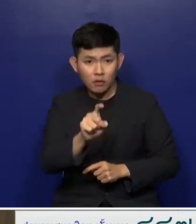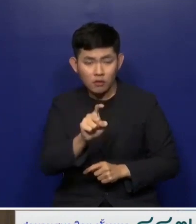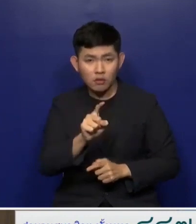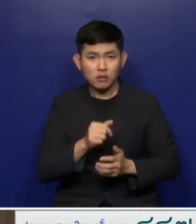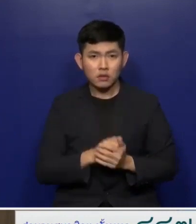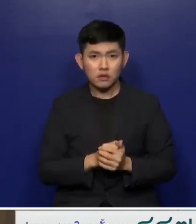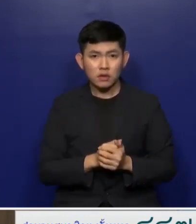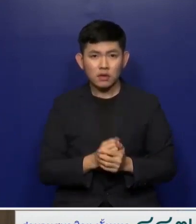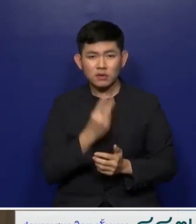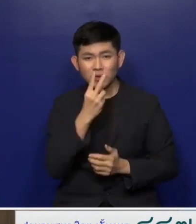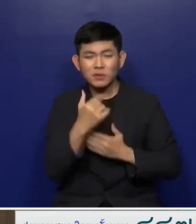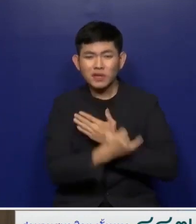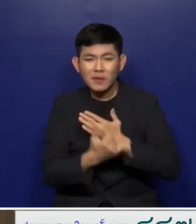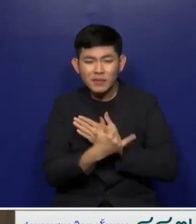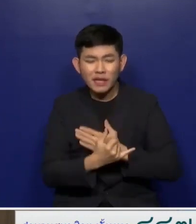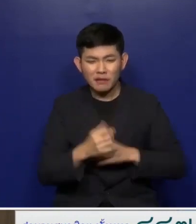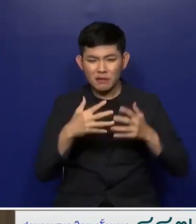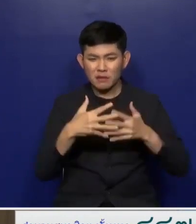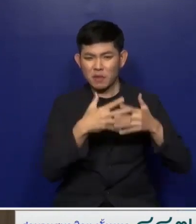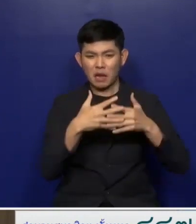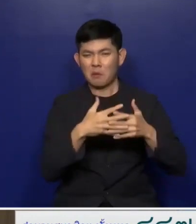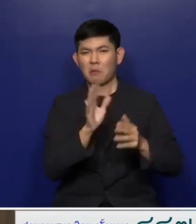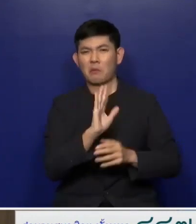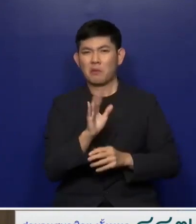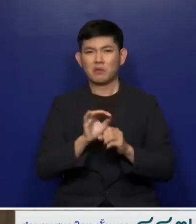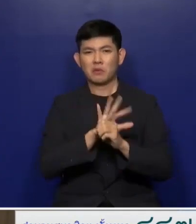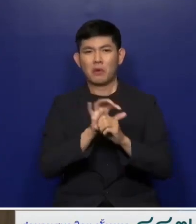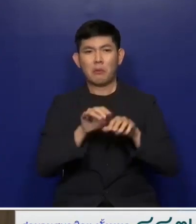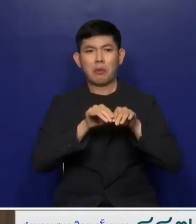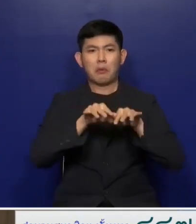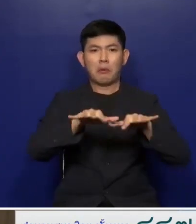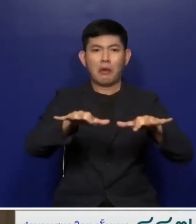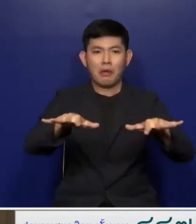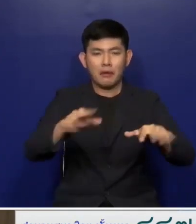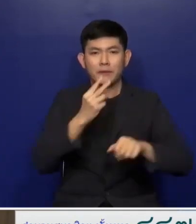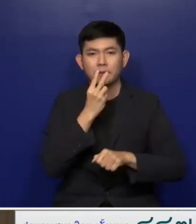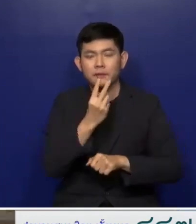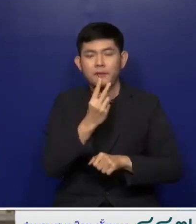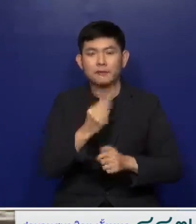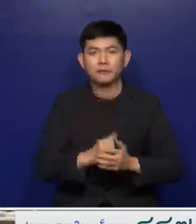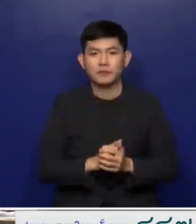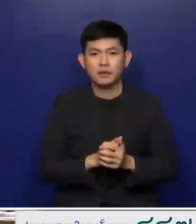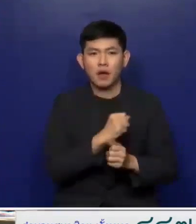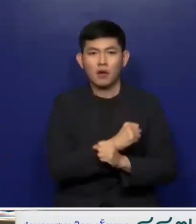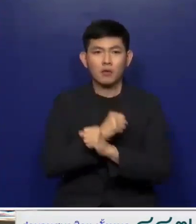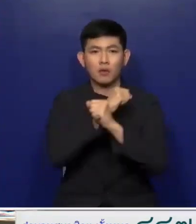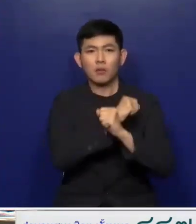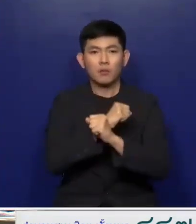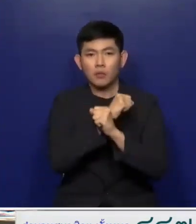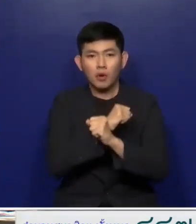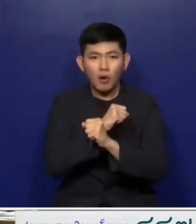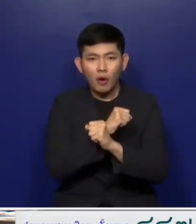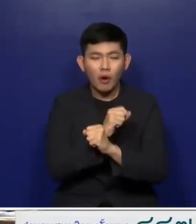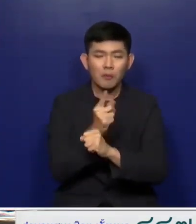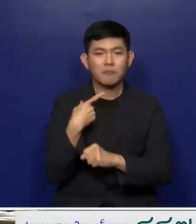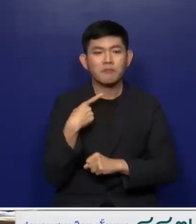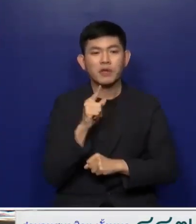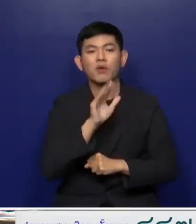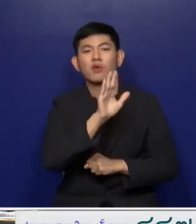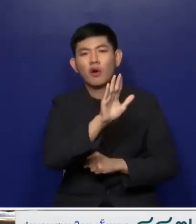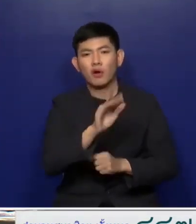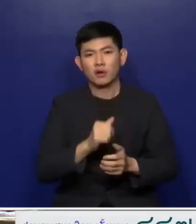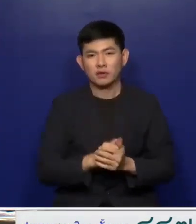ท่านตยปะเทศอน อยไปยกสารั เพvid เป็โปรberpletเร็คุมคอง segur protestนภ concerts